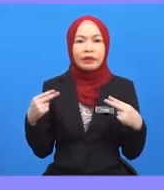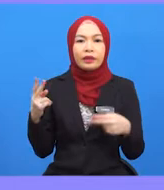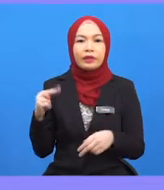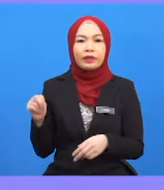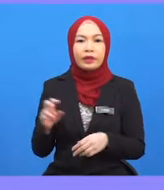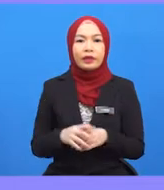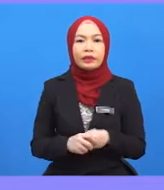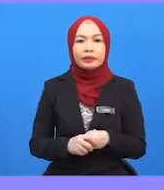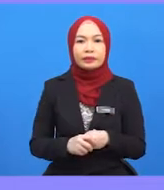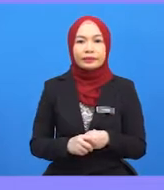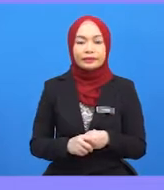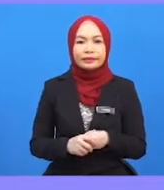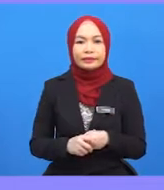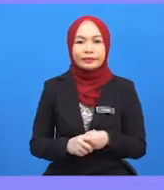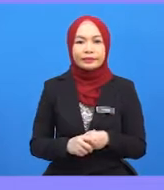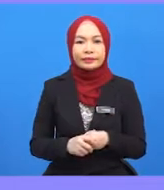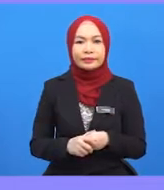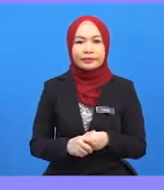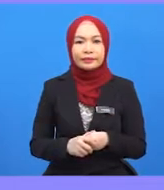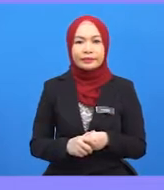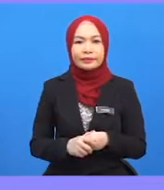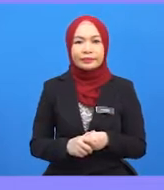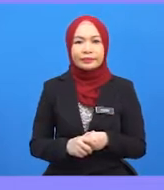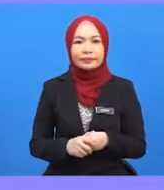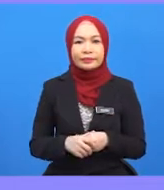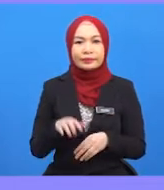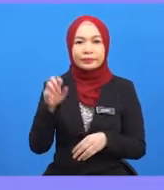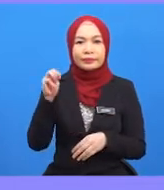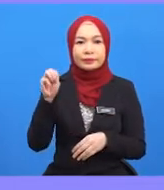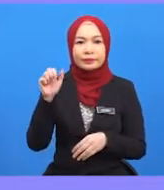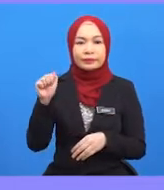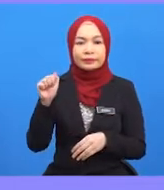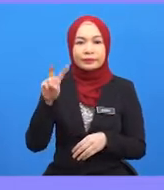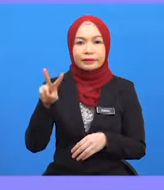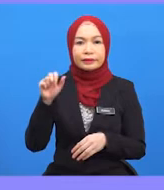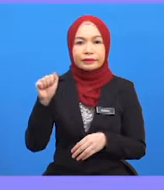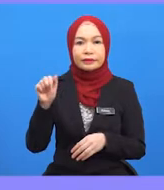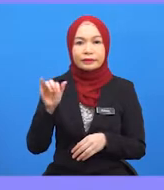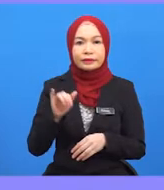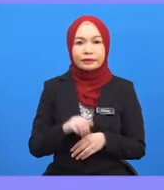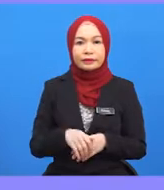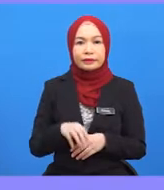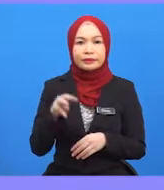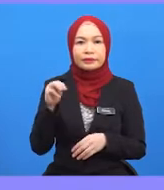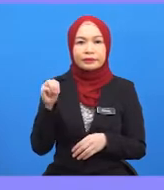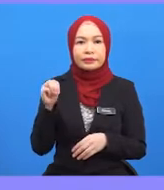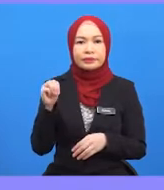iaitu MA, VA per MB, VB sama dengan A per B.